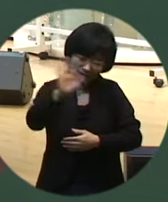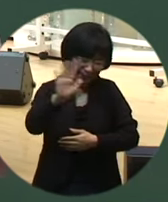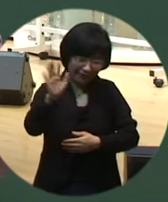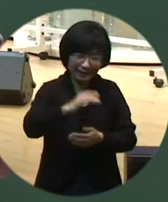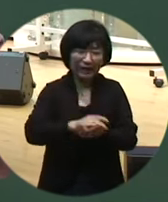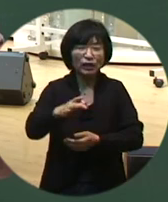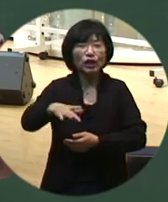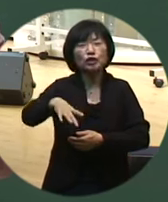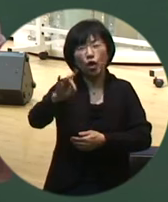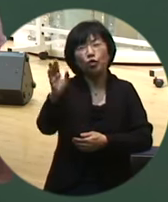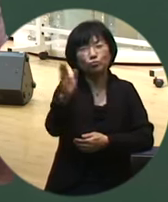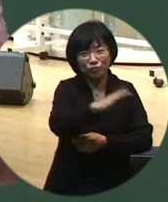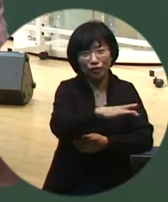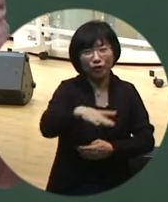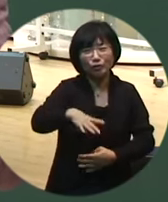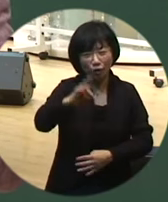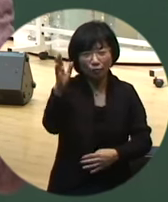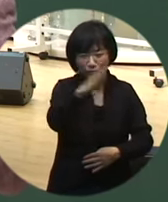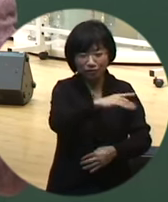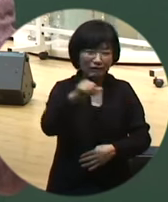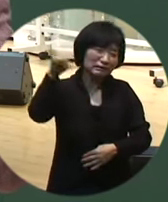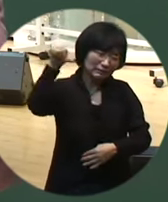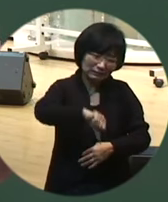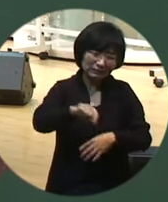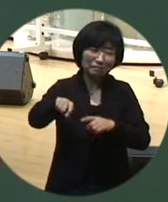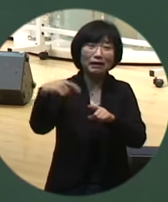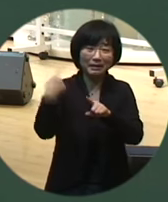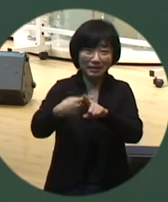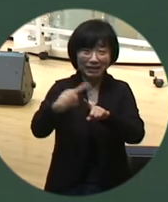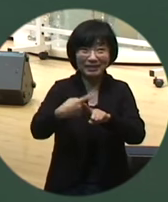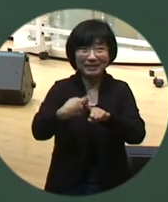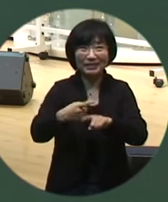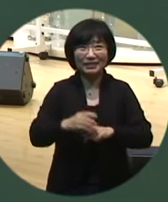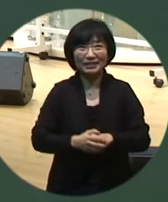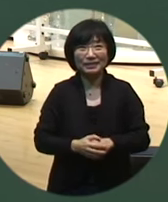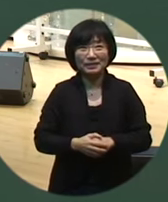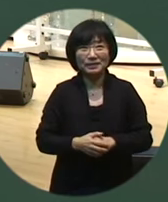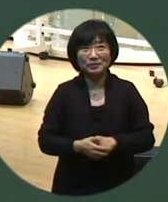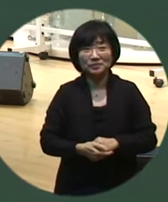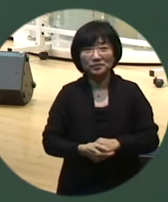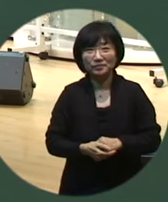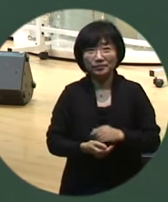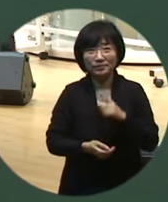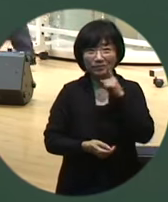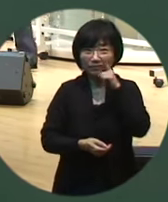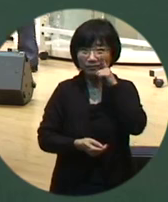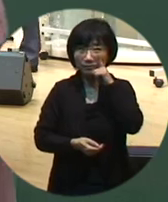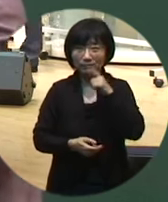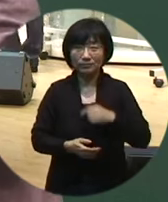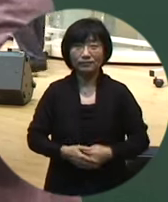여러분 문제 해결됐다고 응답인 줄 아십니까? You think that you've received answers because your problems 아닙니다. have been solved? No.